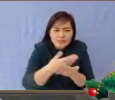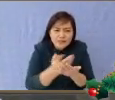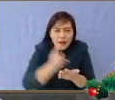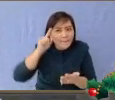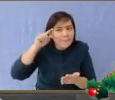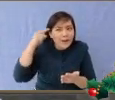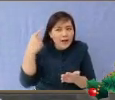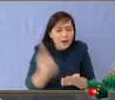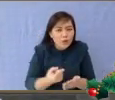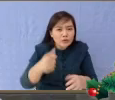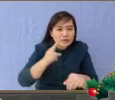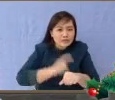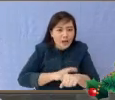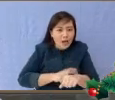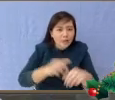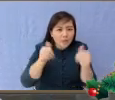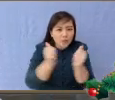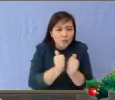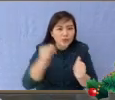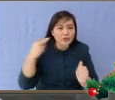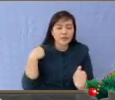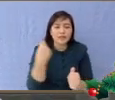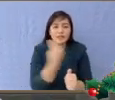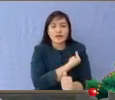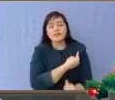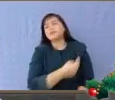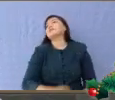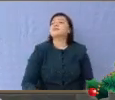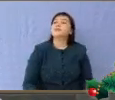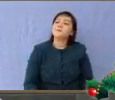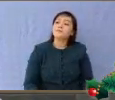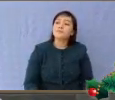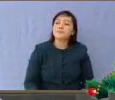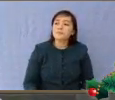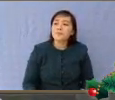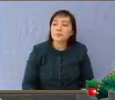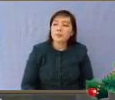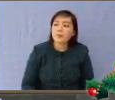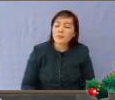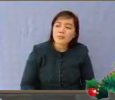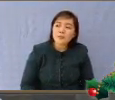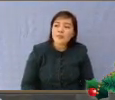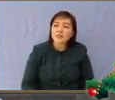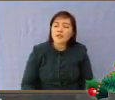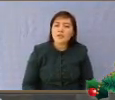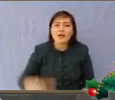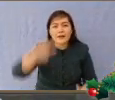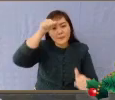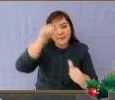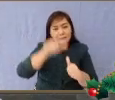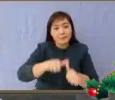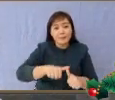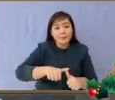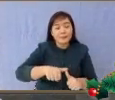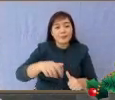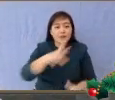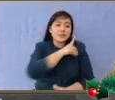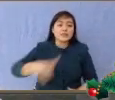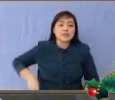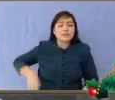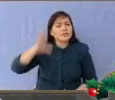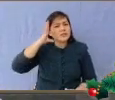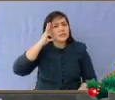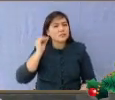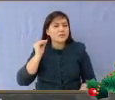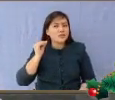yung experience ni David na sinasabi po ng Biblia dito nakapatay siya ng bear? Yung experience ni David na